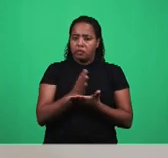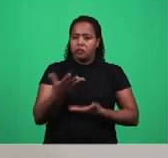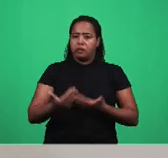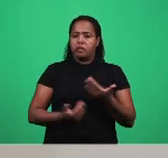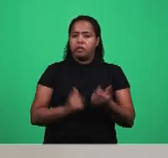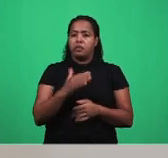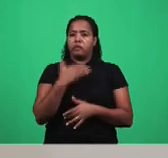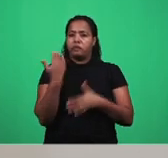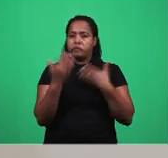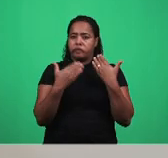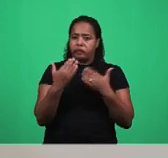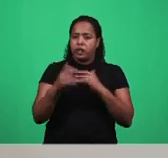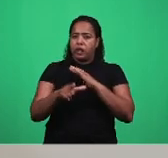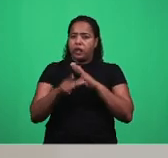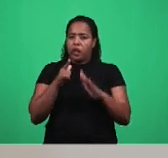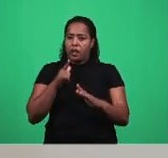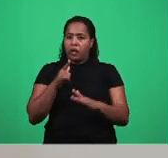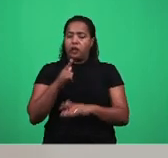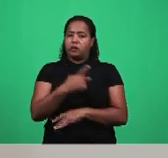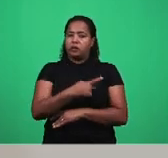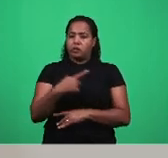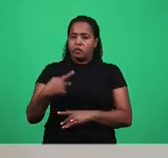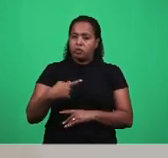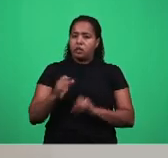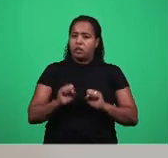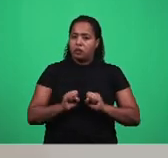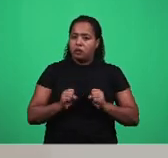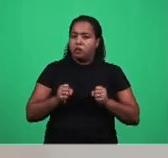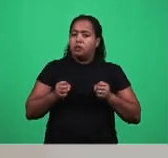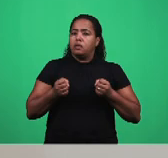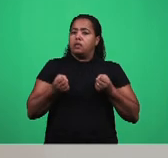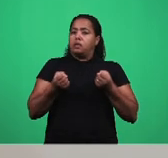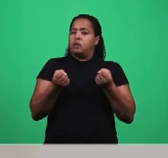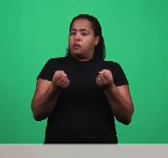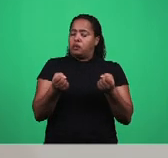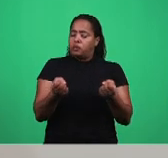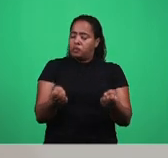même par les messages et les ministères qui se sont engagés,